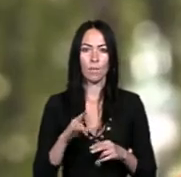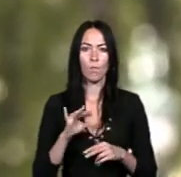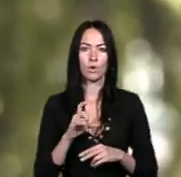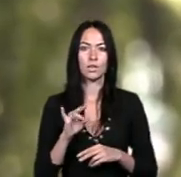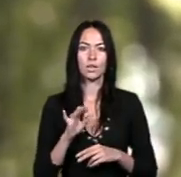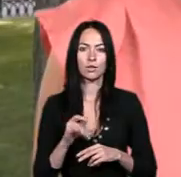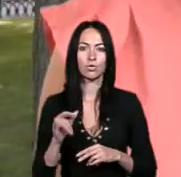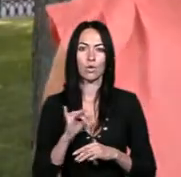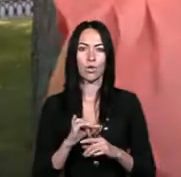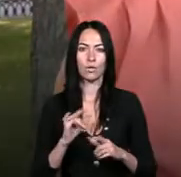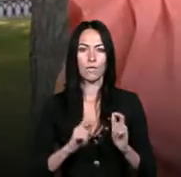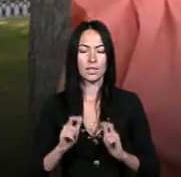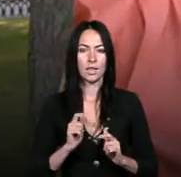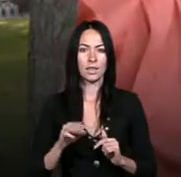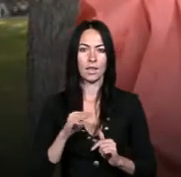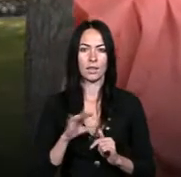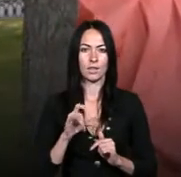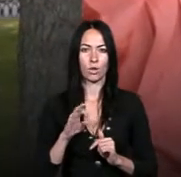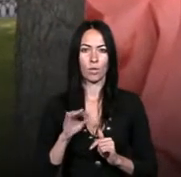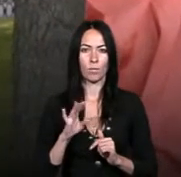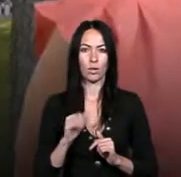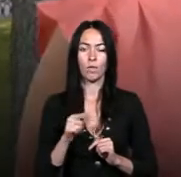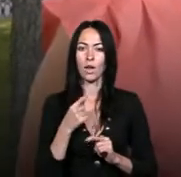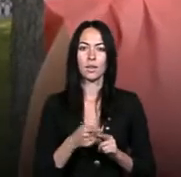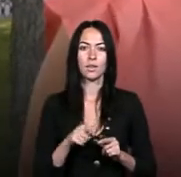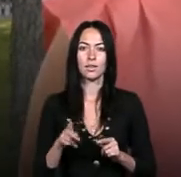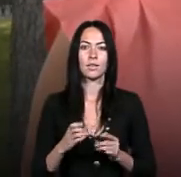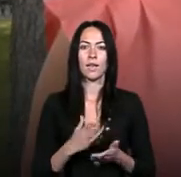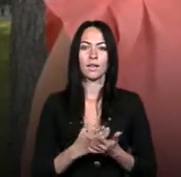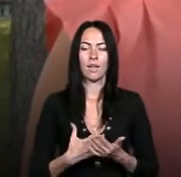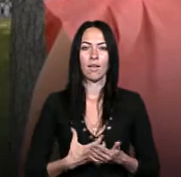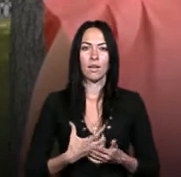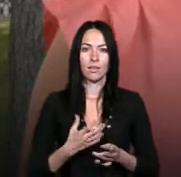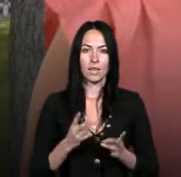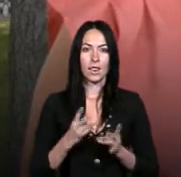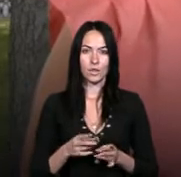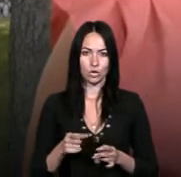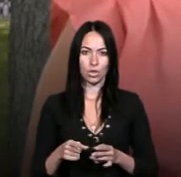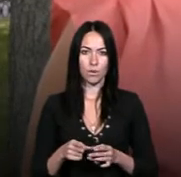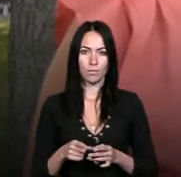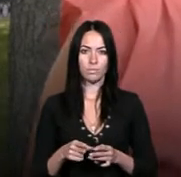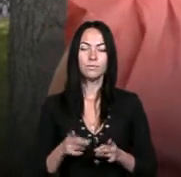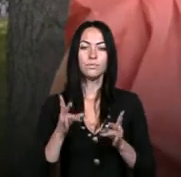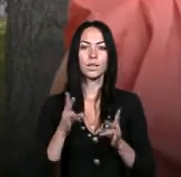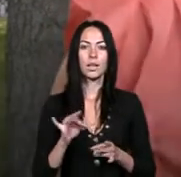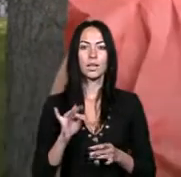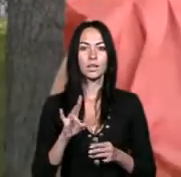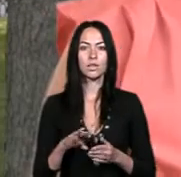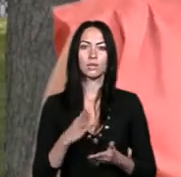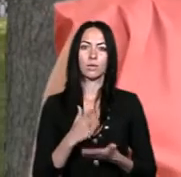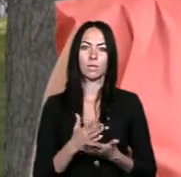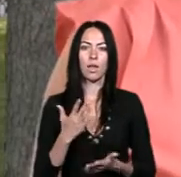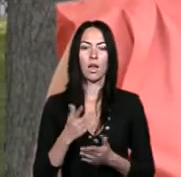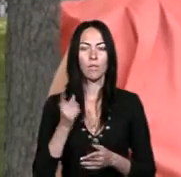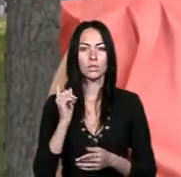Тетяна Тихомирова. Географічне розташування не є критичним з урахуванням екологічної безпеки підприємства. Критичним є або застаріла технологія,